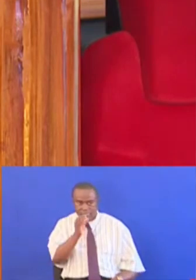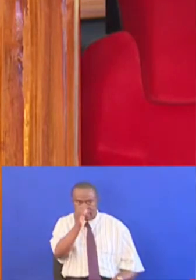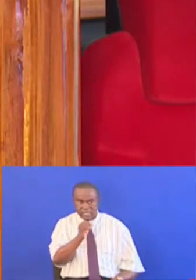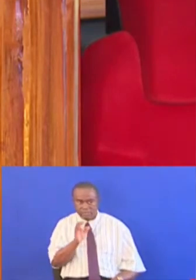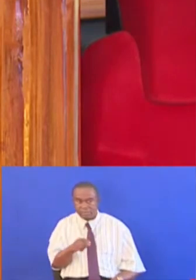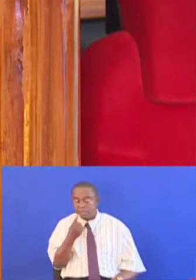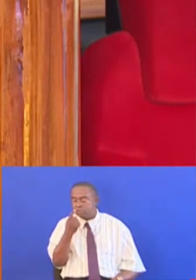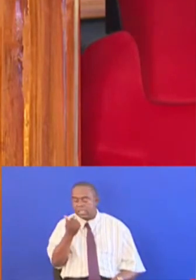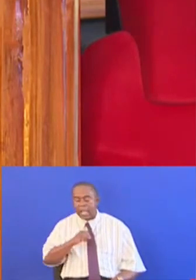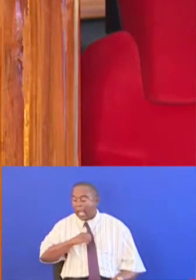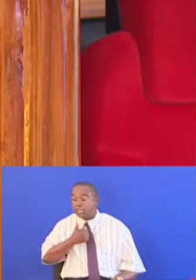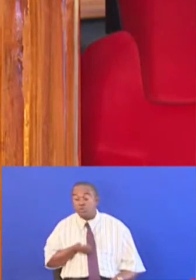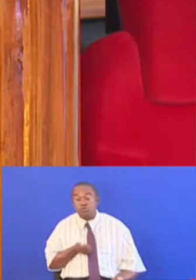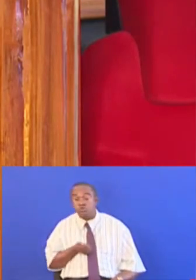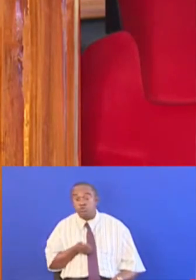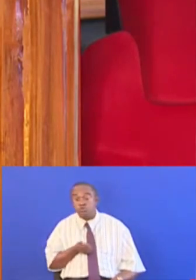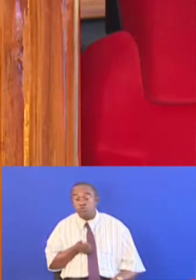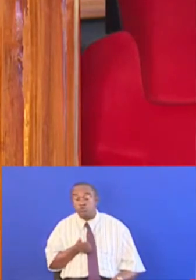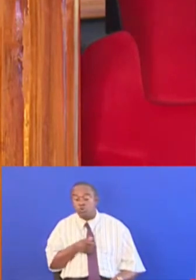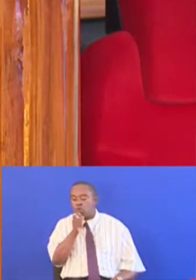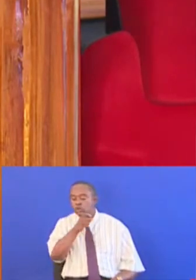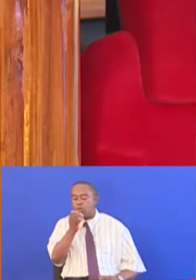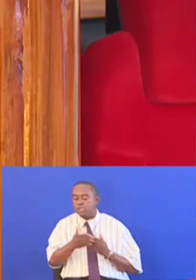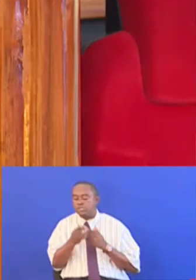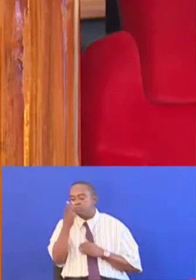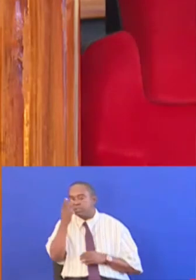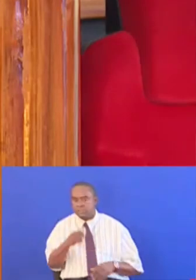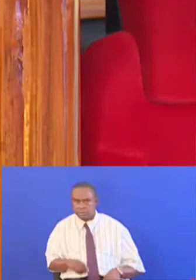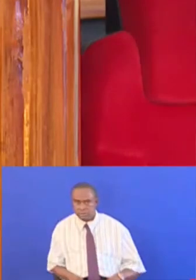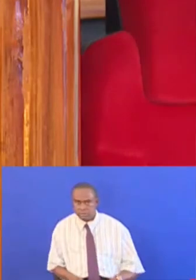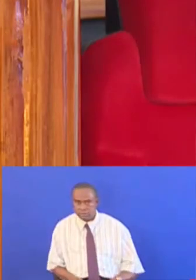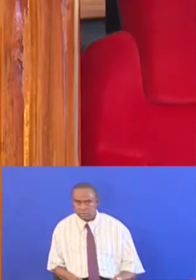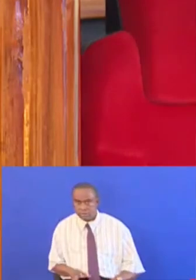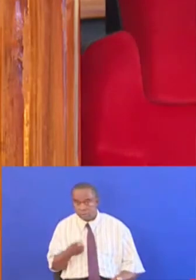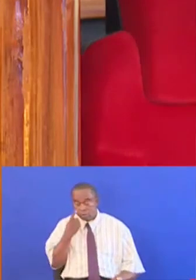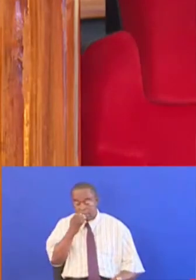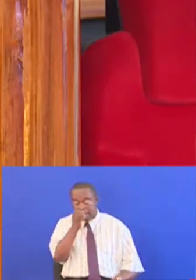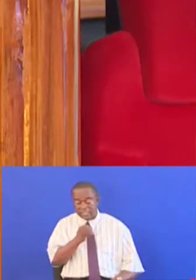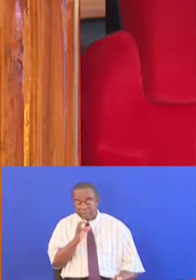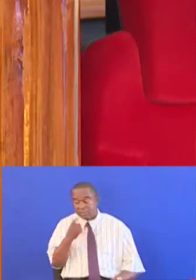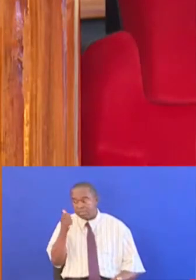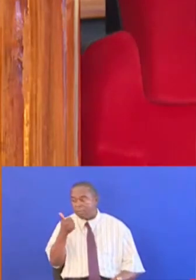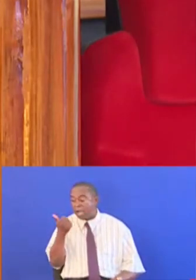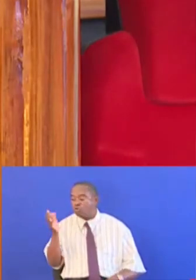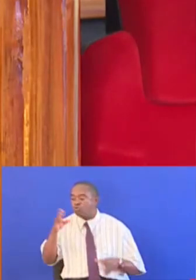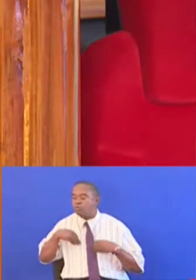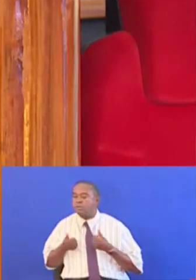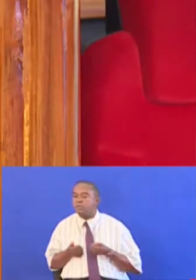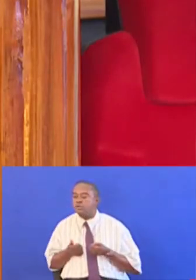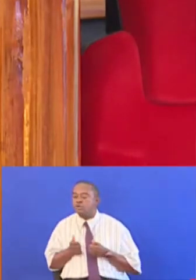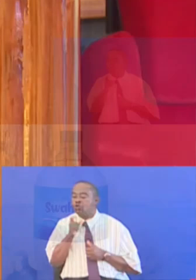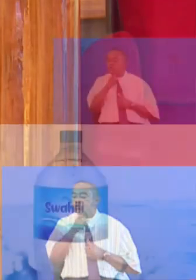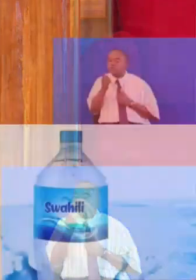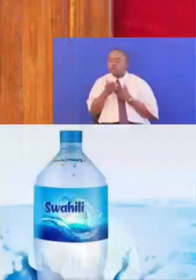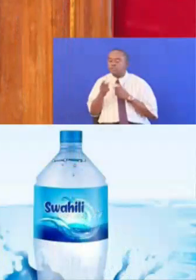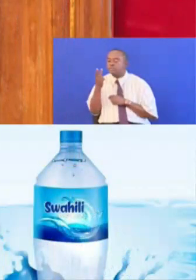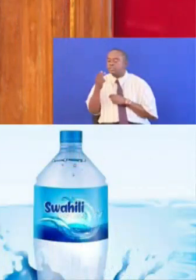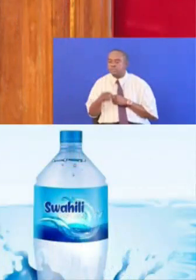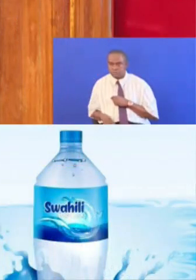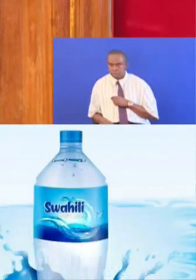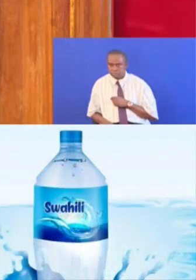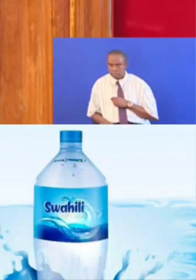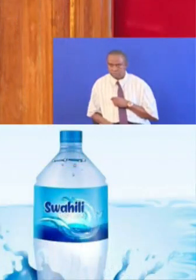duniani haziruhusu uraia pacha. Utaona 51% bado haziruhusu uraia pacha. Maanake